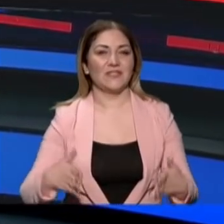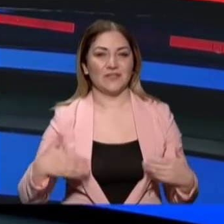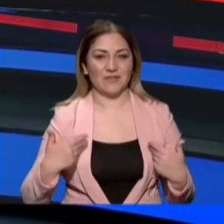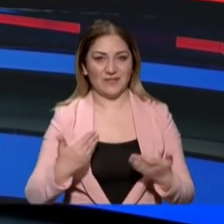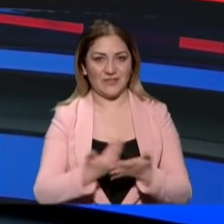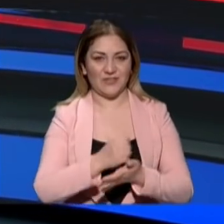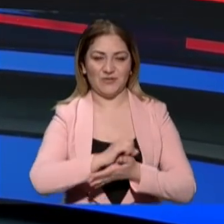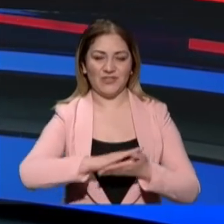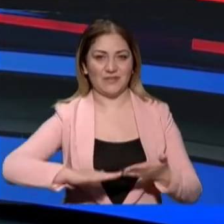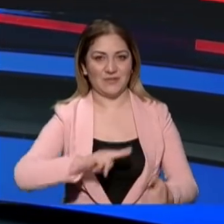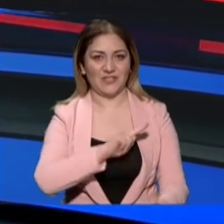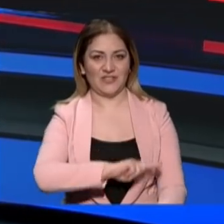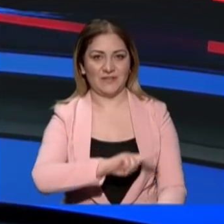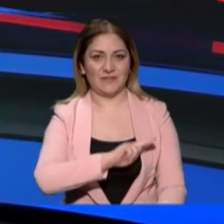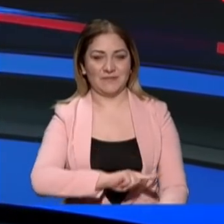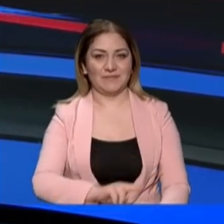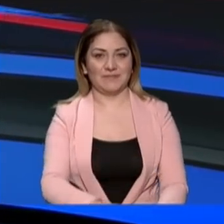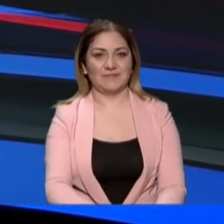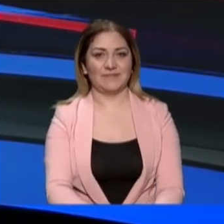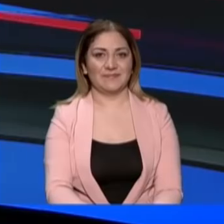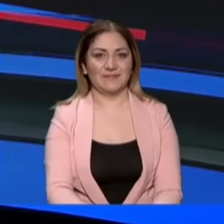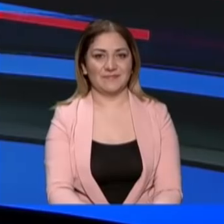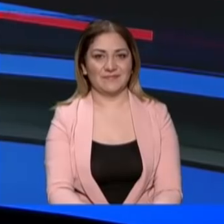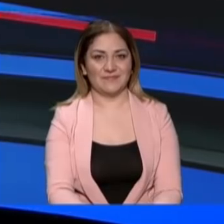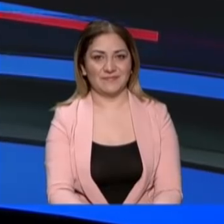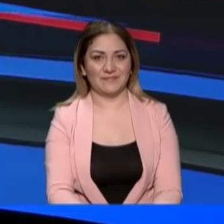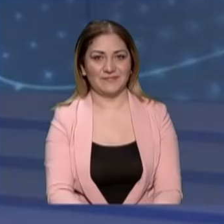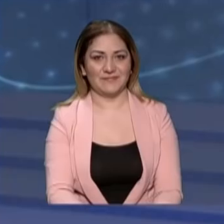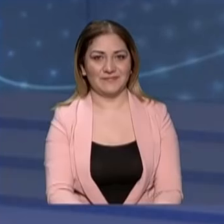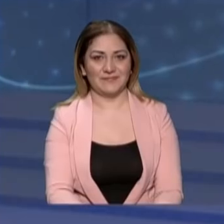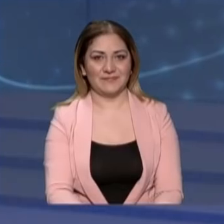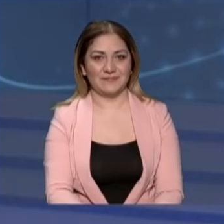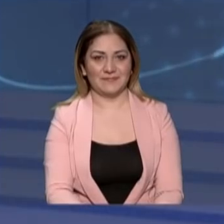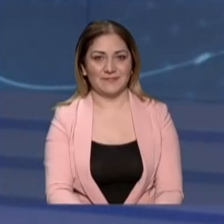Բարև ձեզ, առաջին ալիքի ուղիղ եթերում լուրերի թողարկումն է, ես Հայկ Նավասարդյանն եմ։